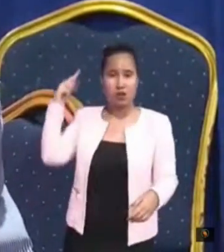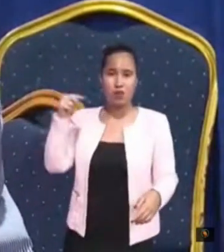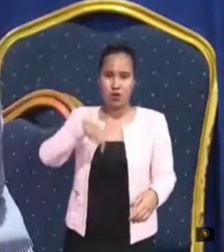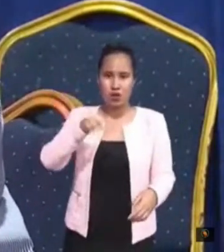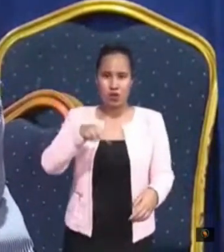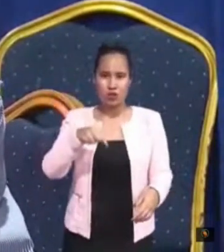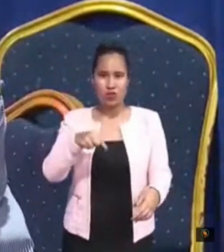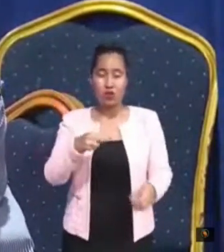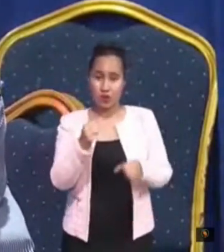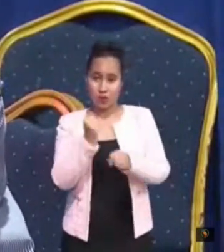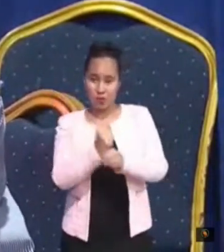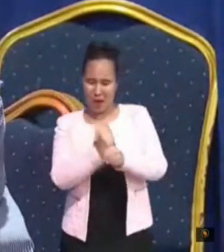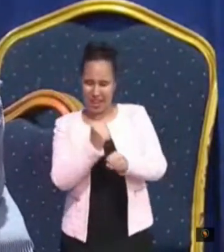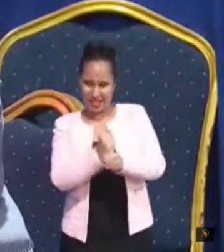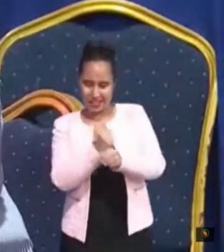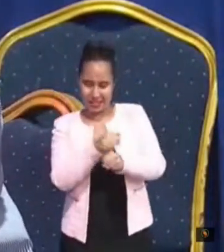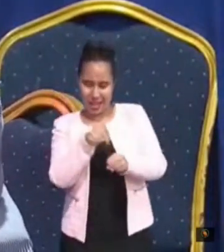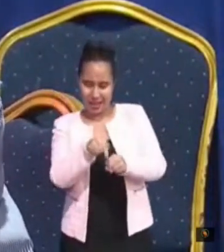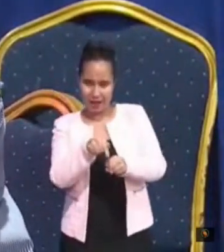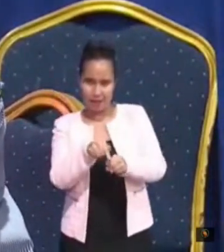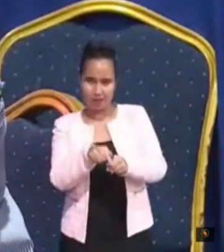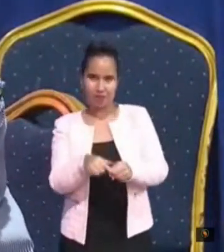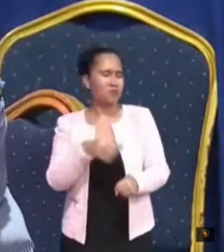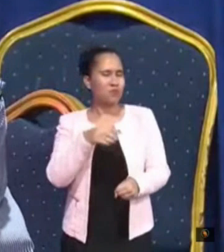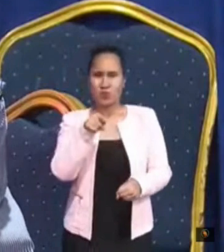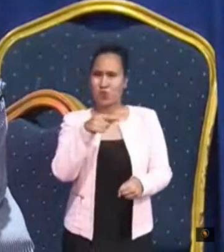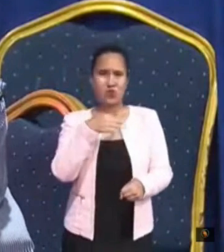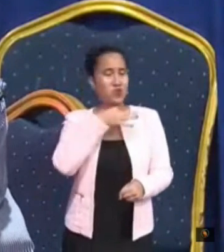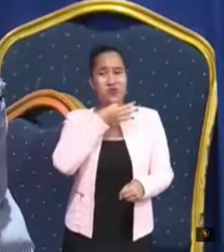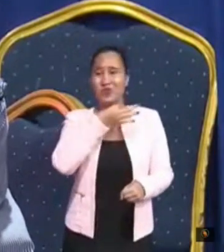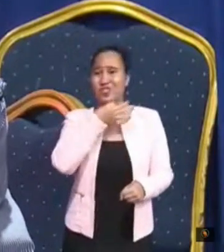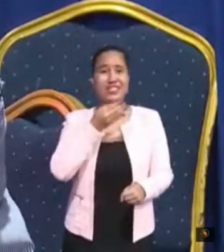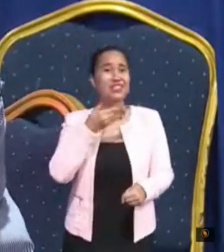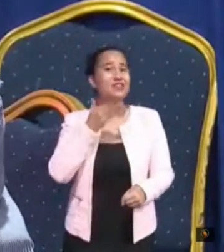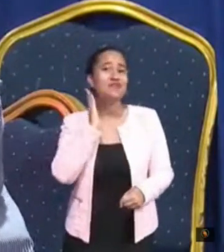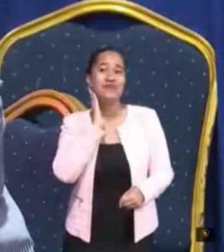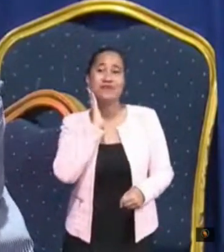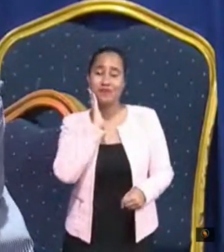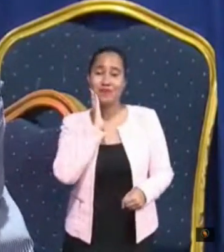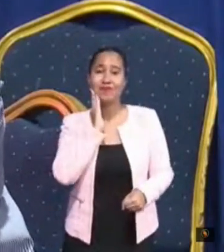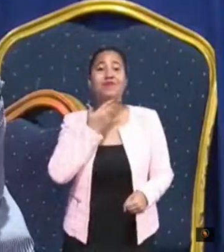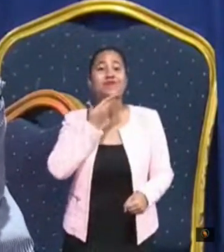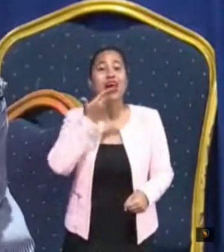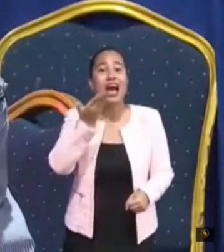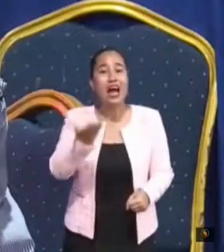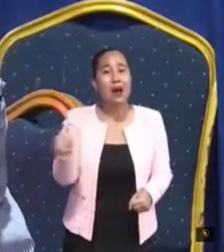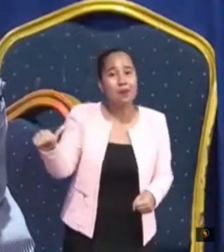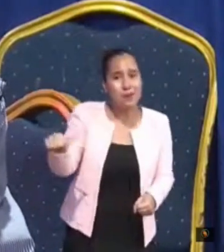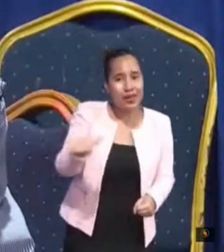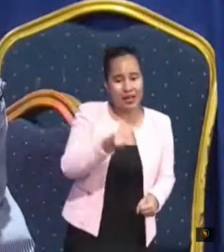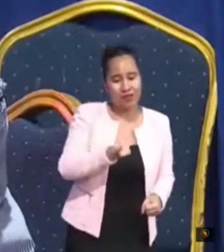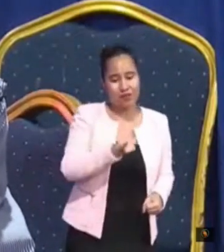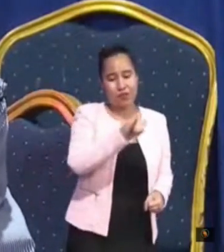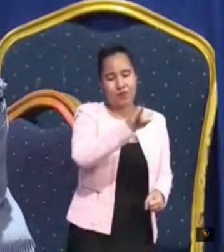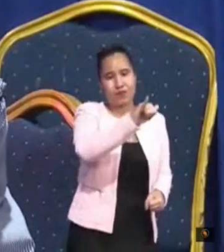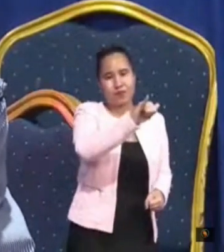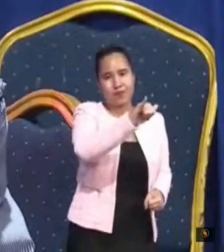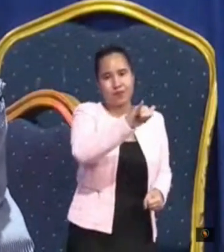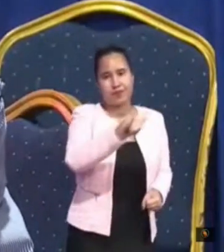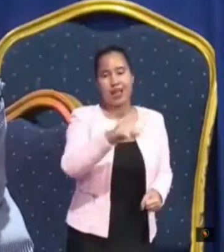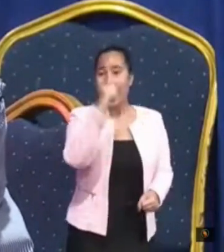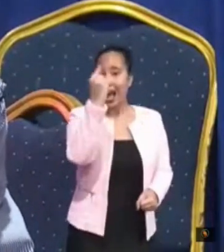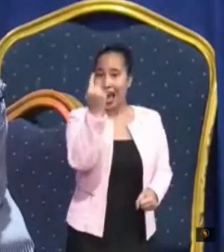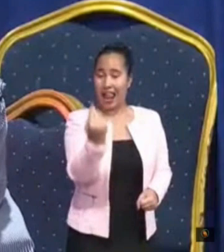dat uit te werken. U hoeft niet te vragen om mee te gaan op die vlucht, omdat dat alleen maar